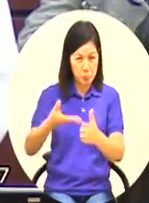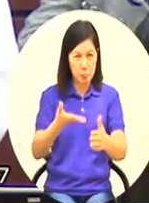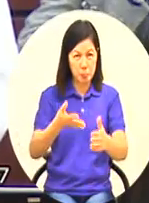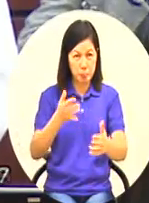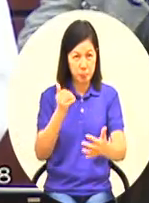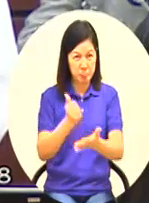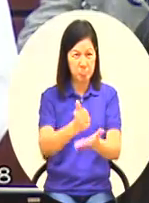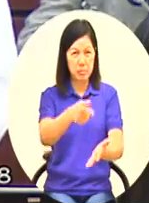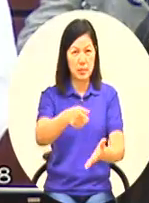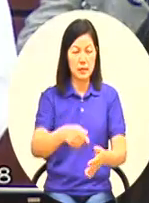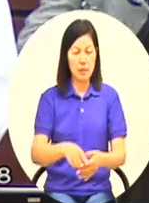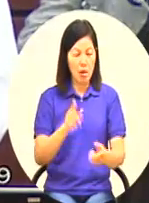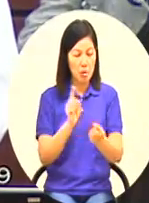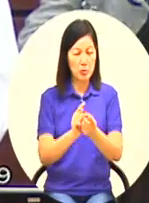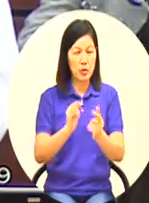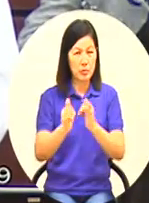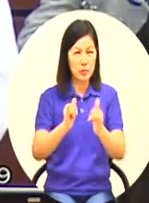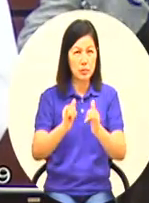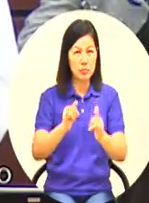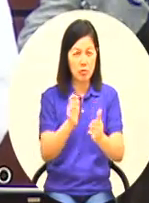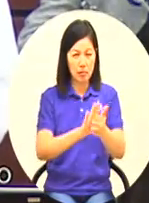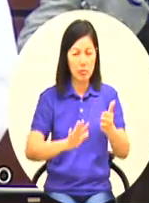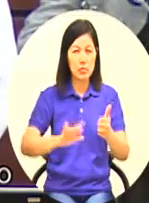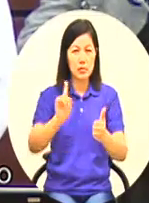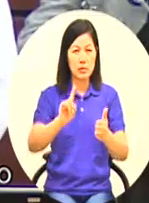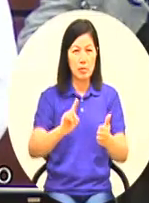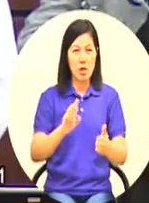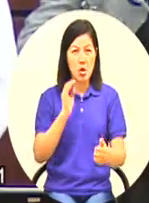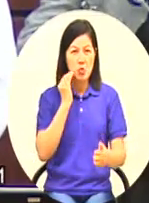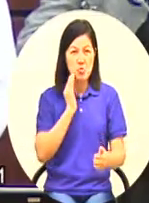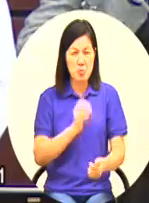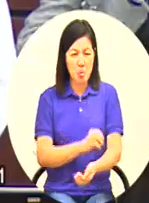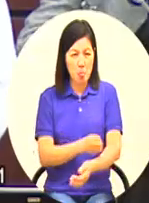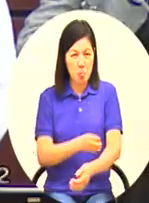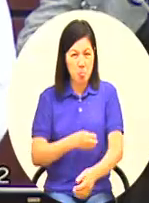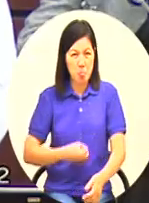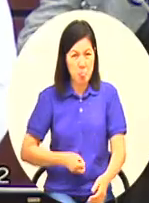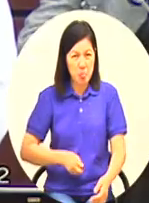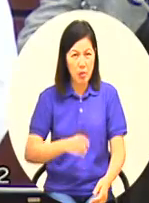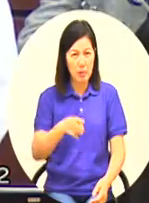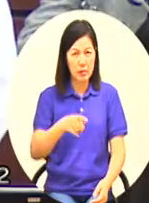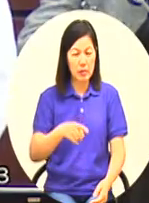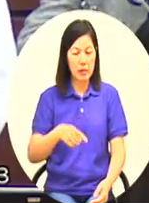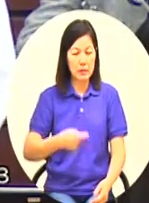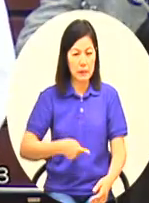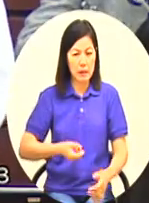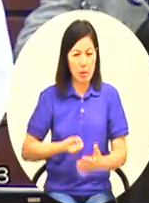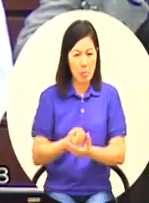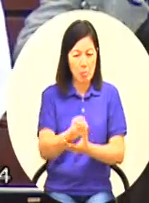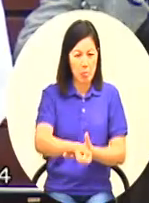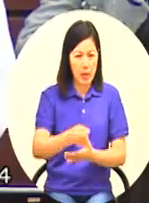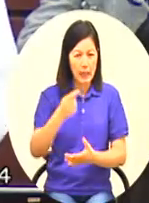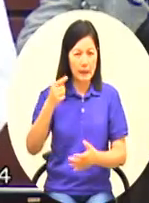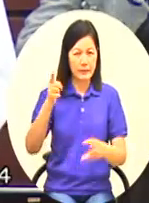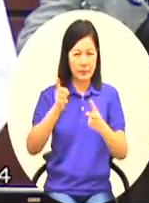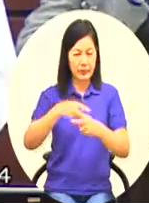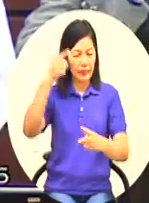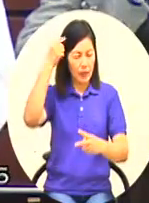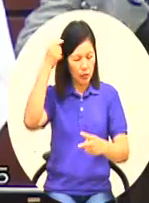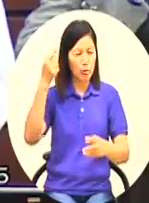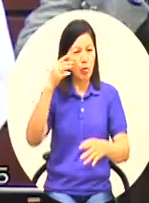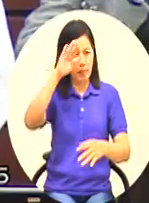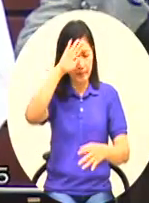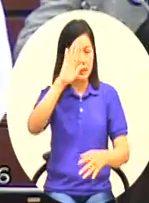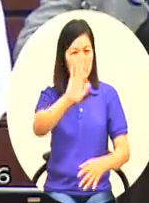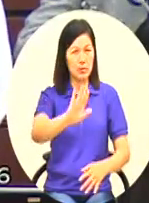其是它对人的影响，最主要是如果孕妇被传染的话会产生小头症。好，那登革热基本上是一个